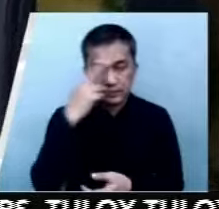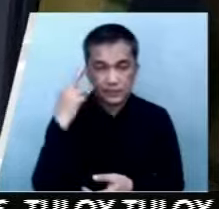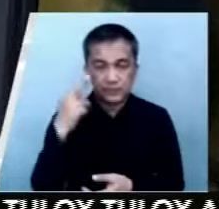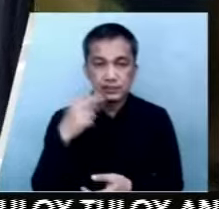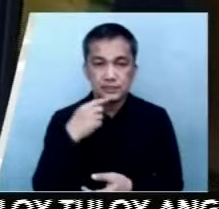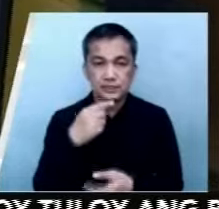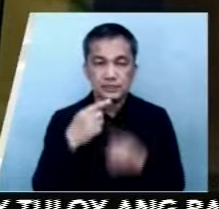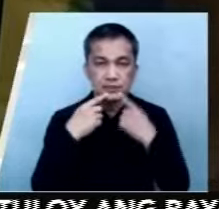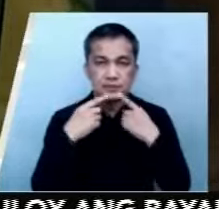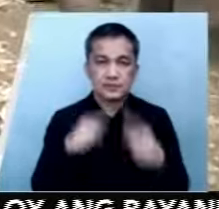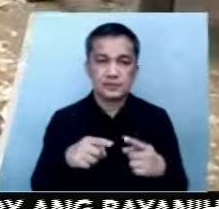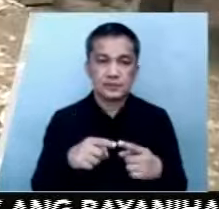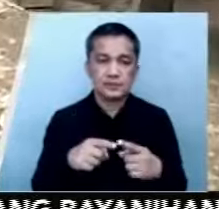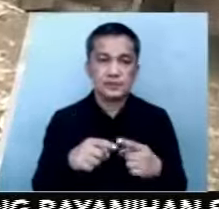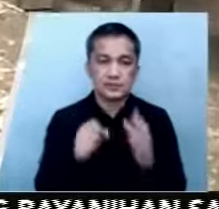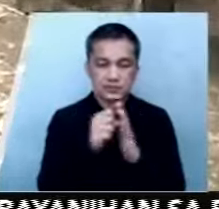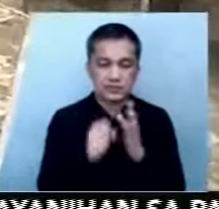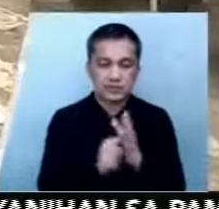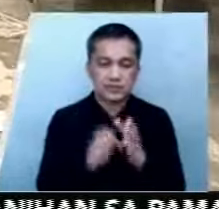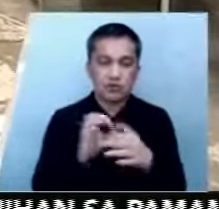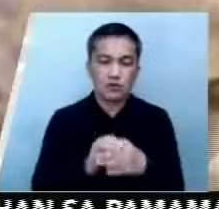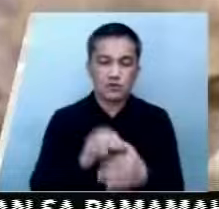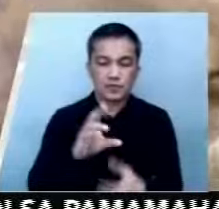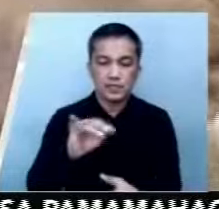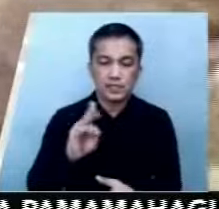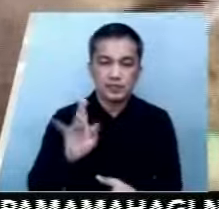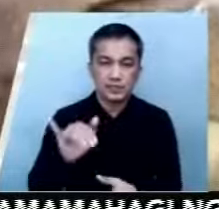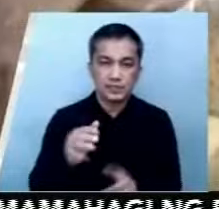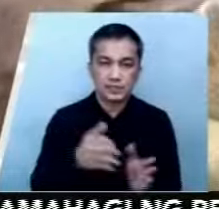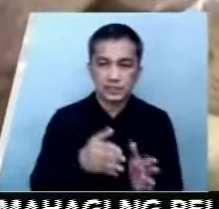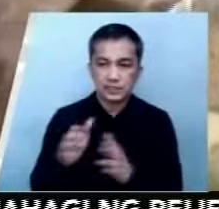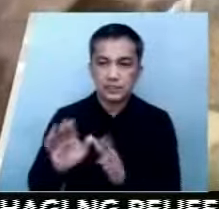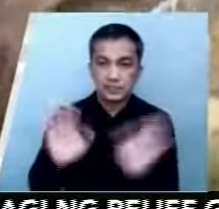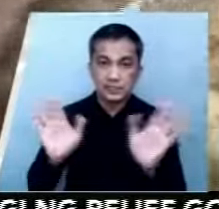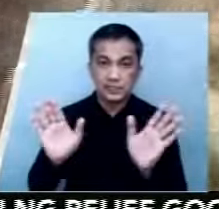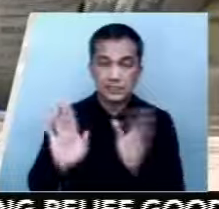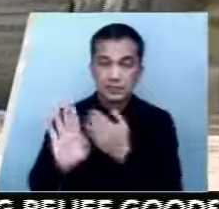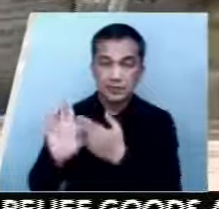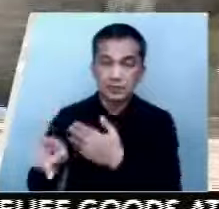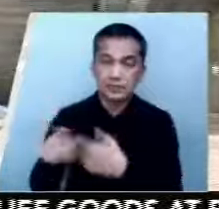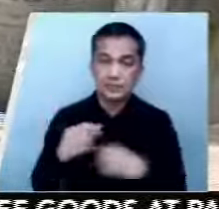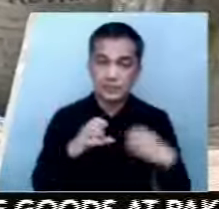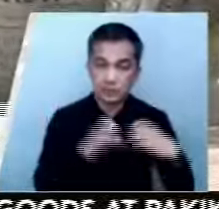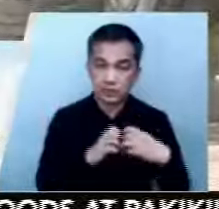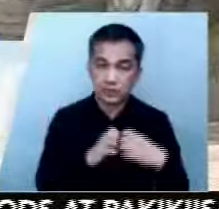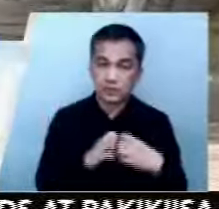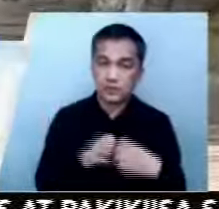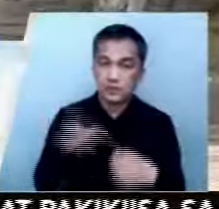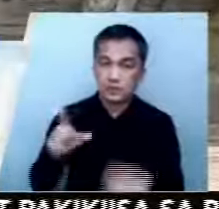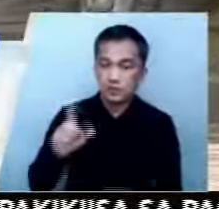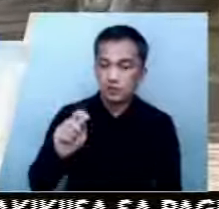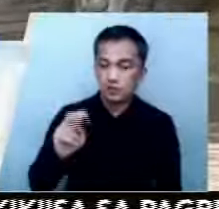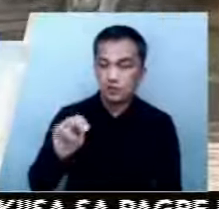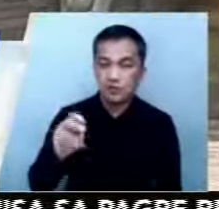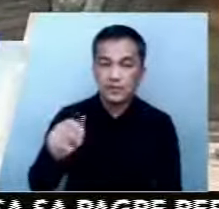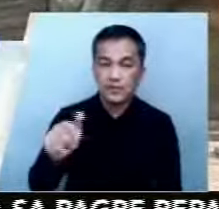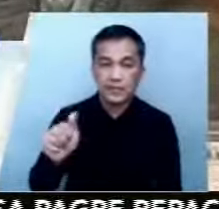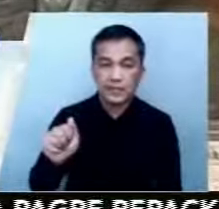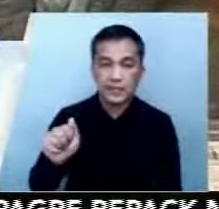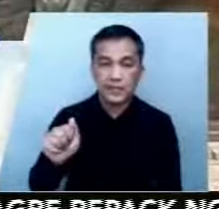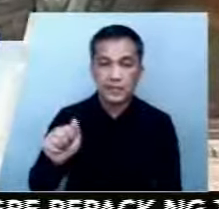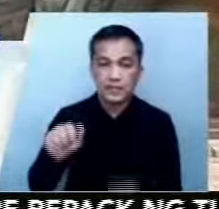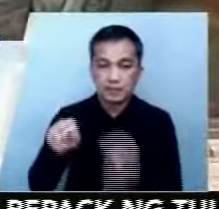ang State of Calamity. Sa Linggo, babalik ang GMA Kapuso Foundation sa Tumana, Marikina para sa